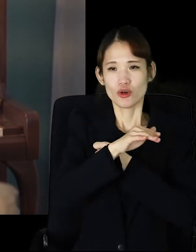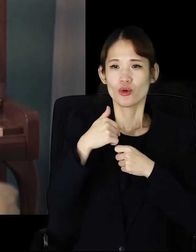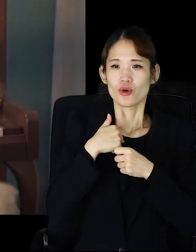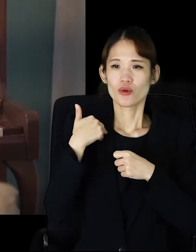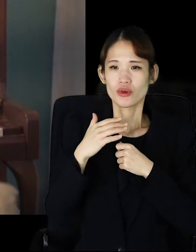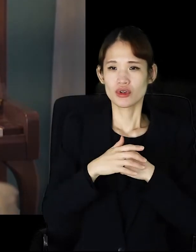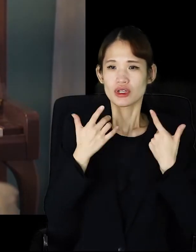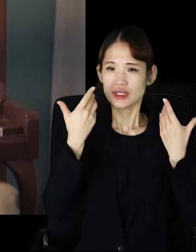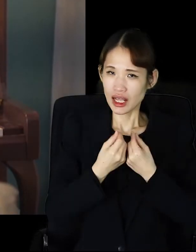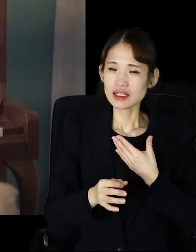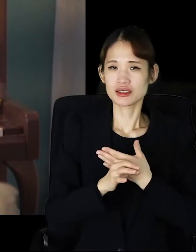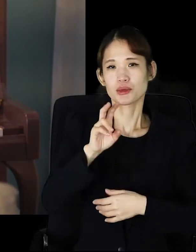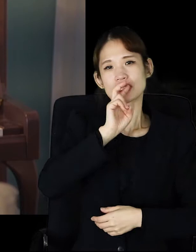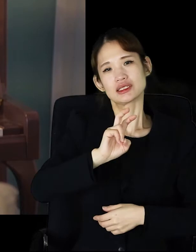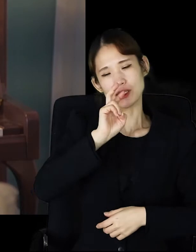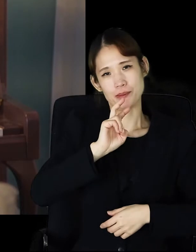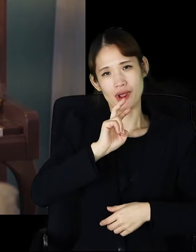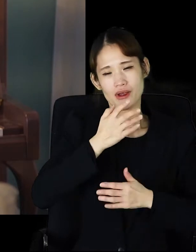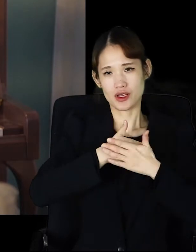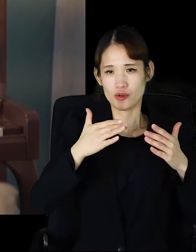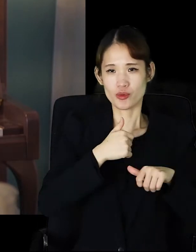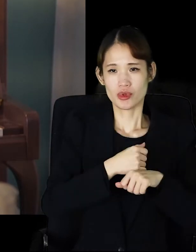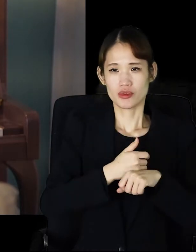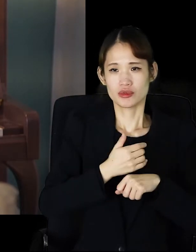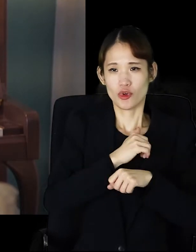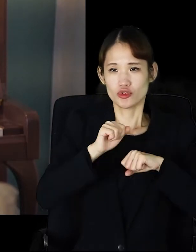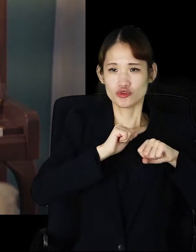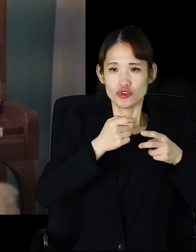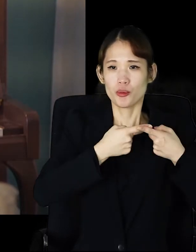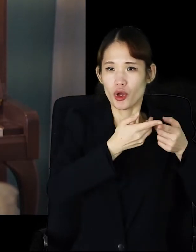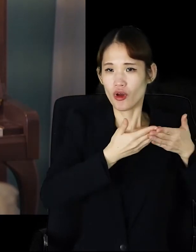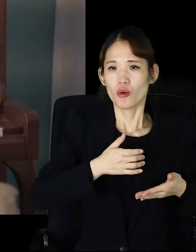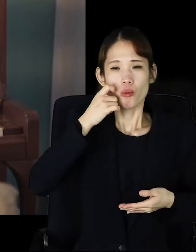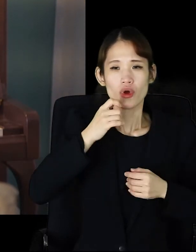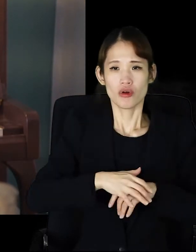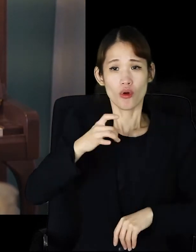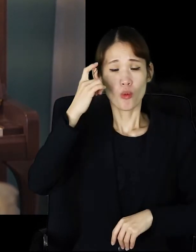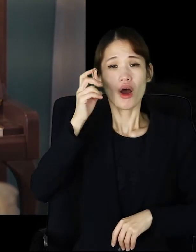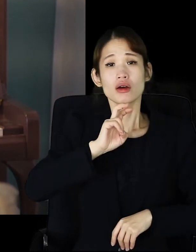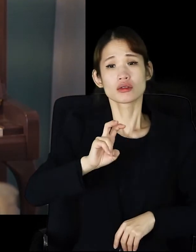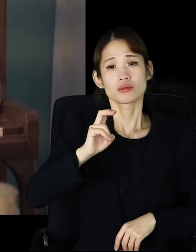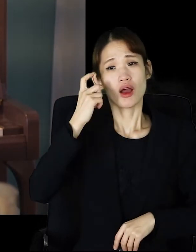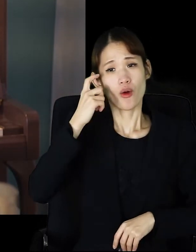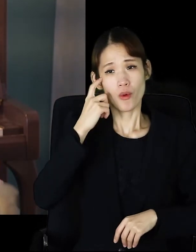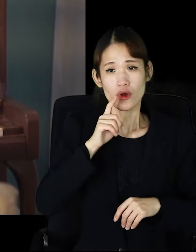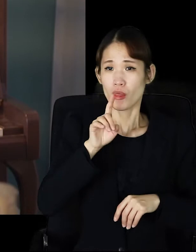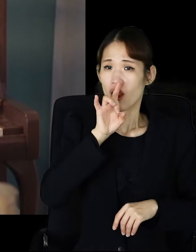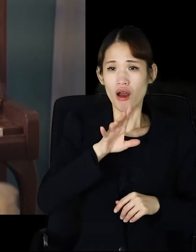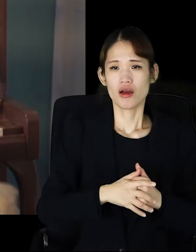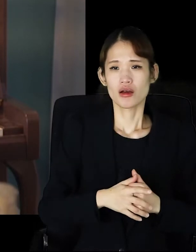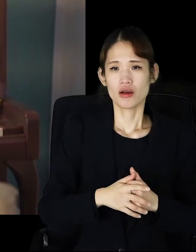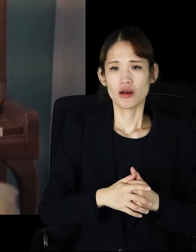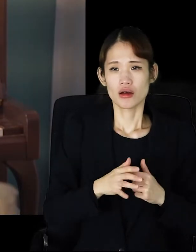같아요. 근데 이런 거죠. 음악 시간이었는데 저는 수행 포기를 못하게 했어요, 선생님이. 왜? 왜요? 음악인데? 그니까요. 말도 안 되는